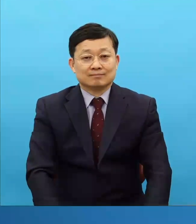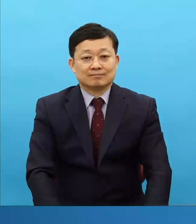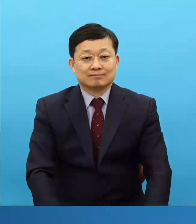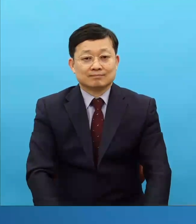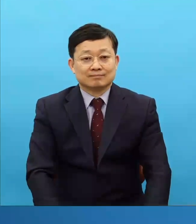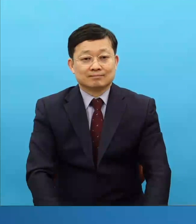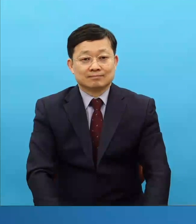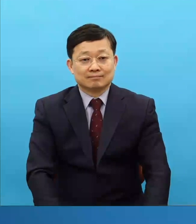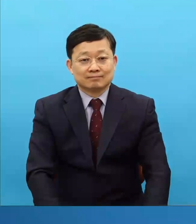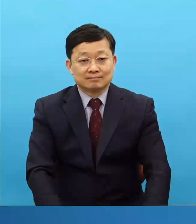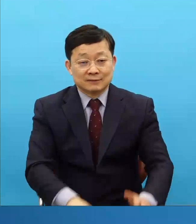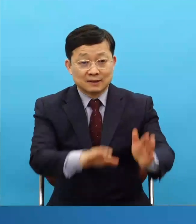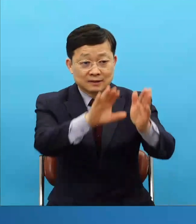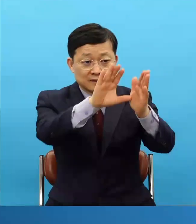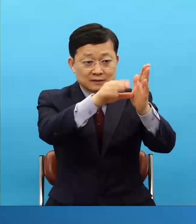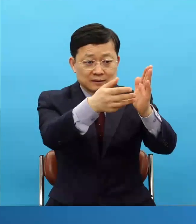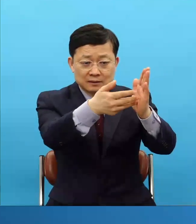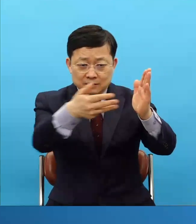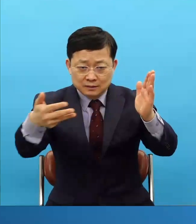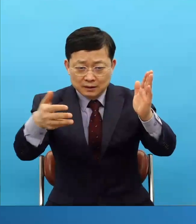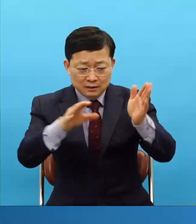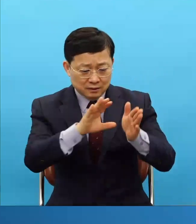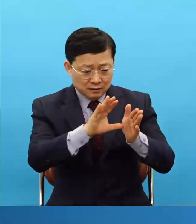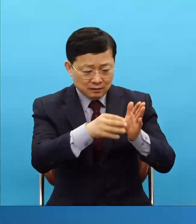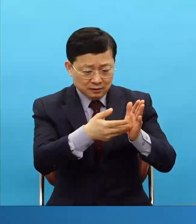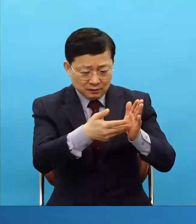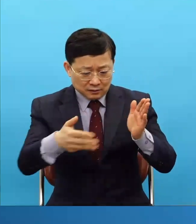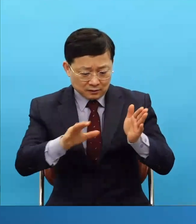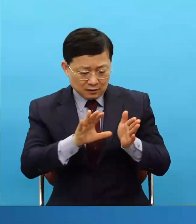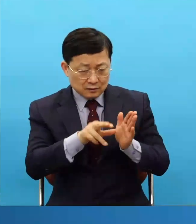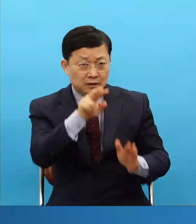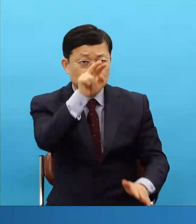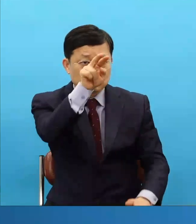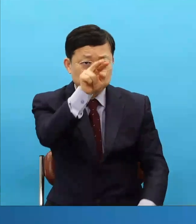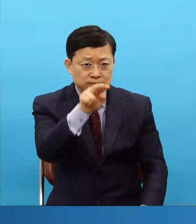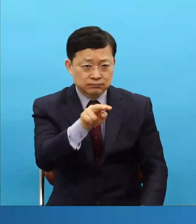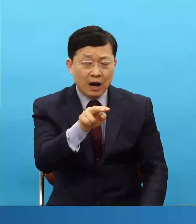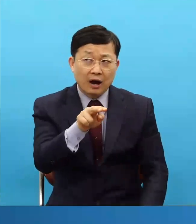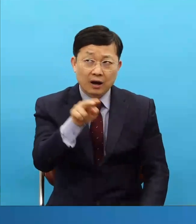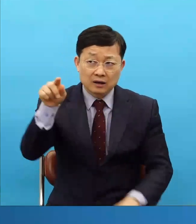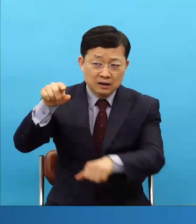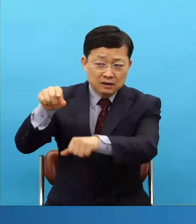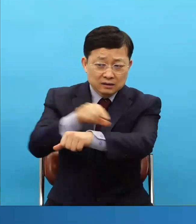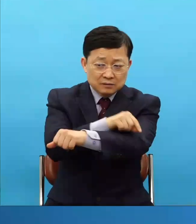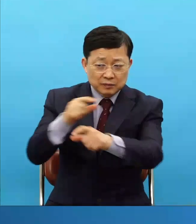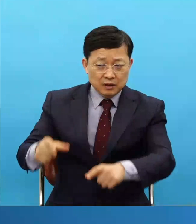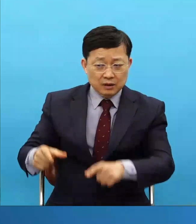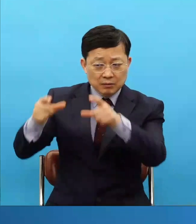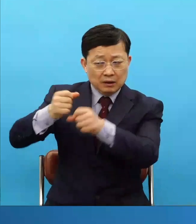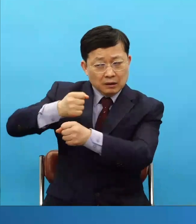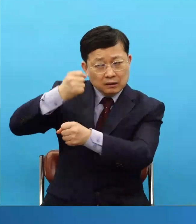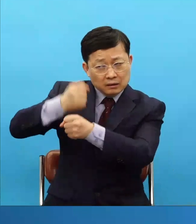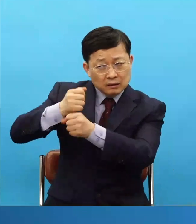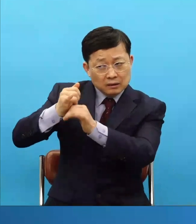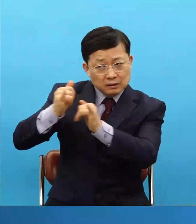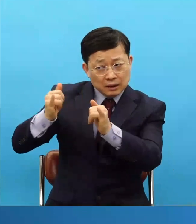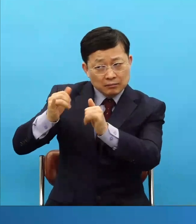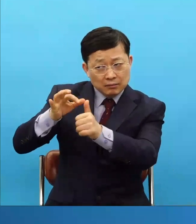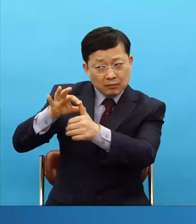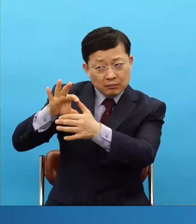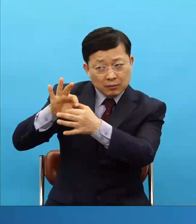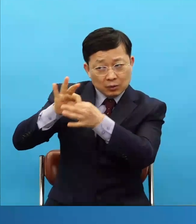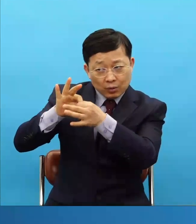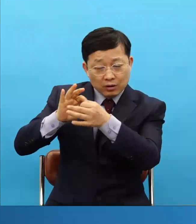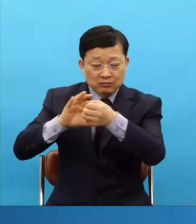하나님께서 이 망대를 세운 사람들을 사용하신 거예요. And age by age, God used the people who raised these special partisans. 이 기도